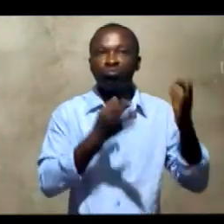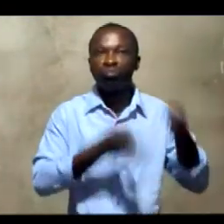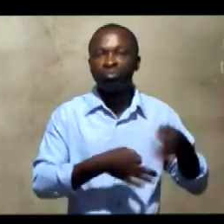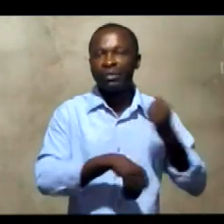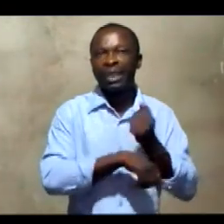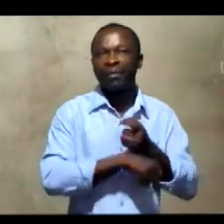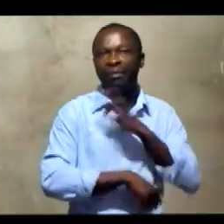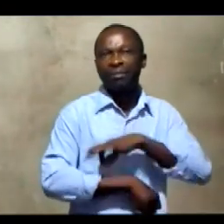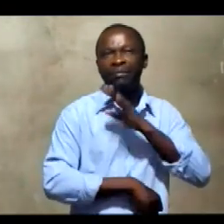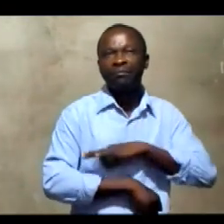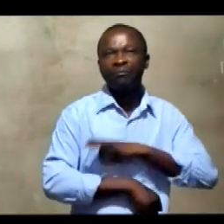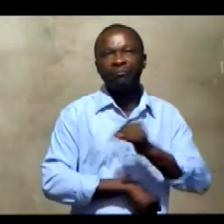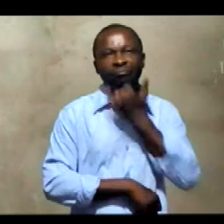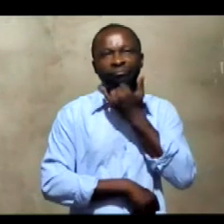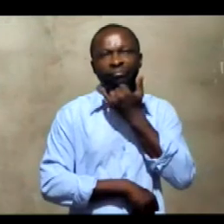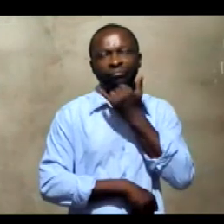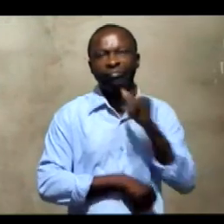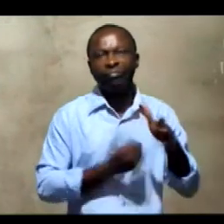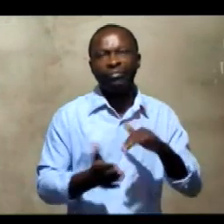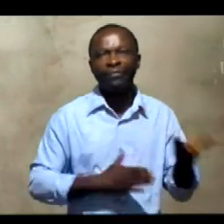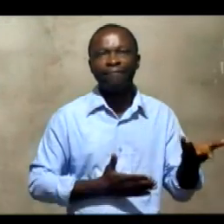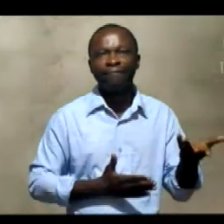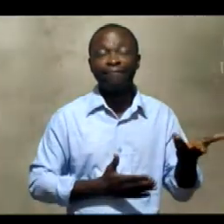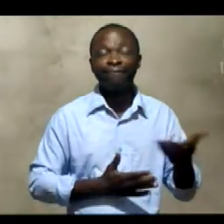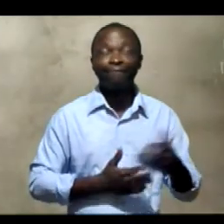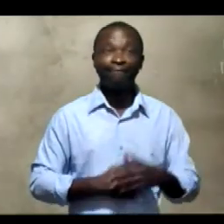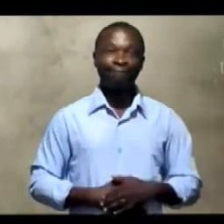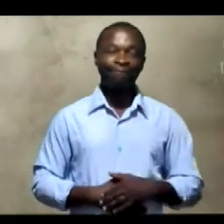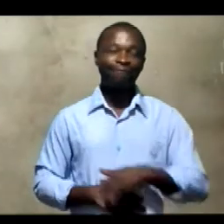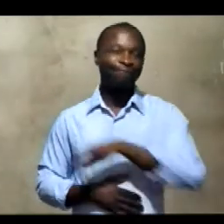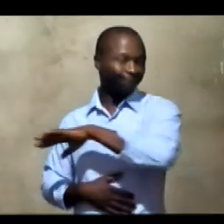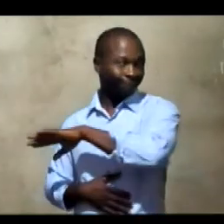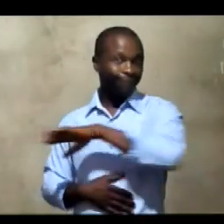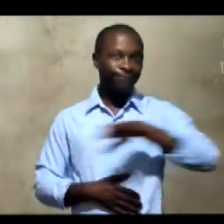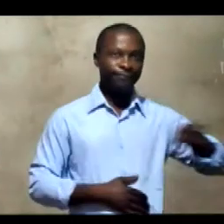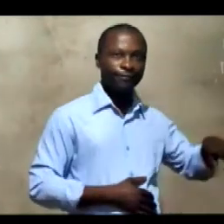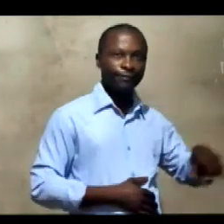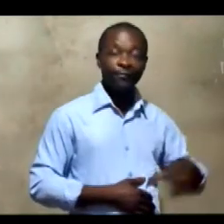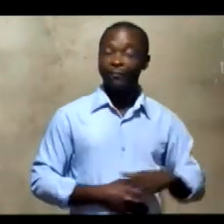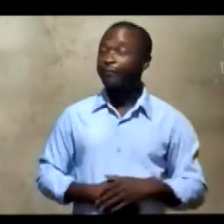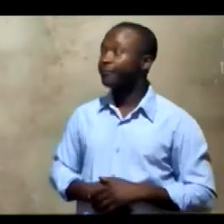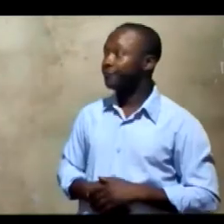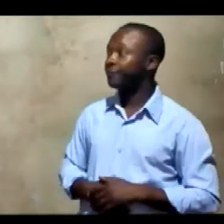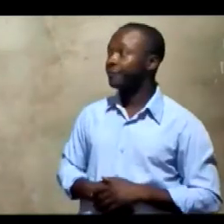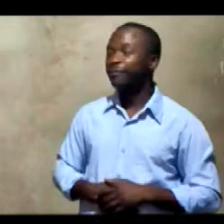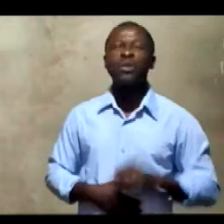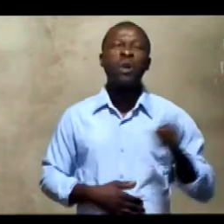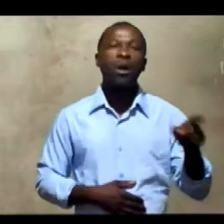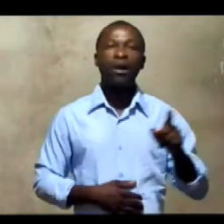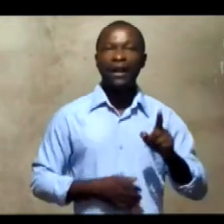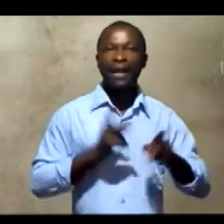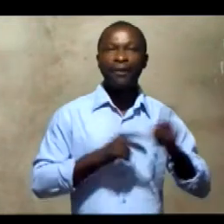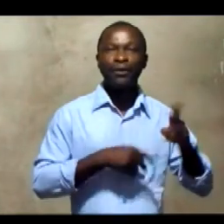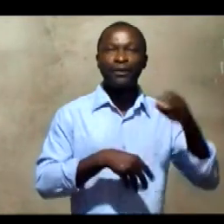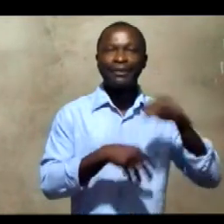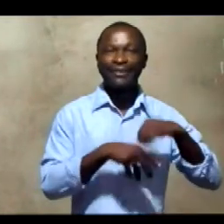n'ont malheureusement pas pu arriver jusqu'à la maison. Confection des dossiers de candidature, des militants du